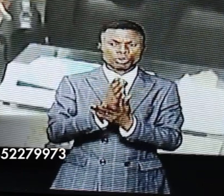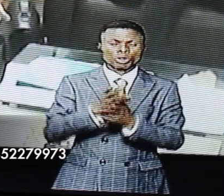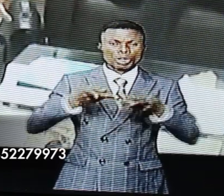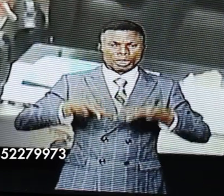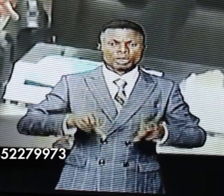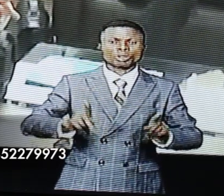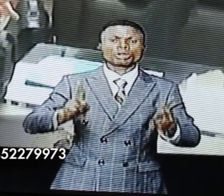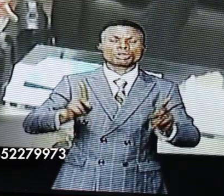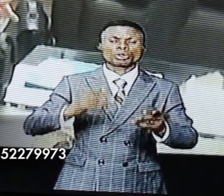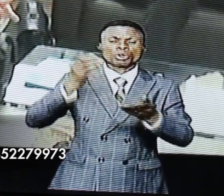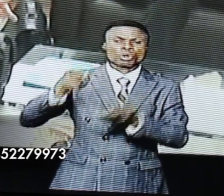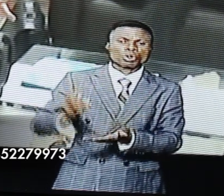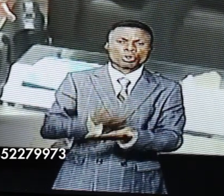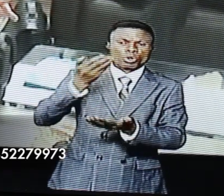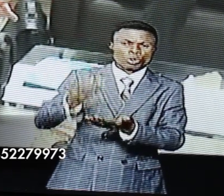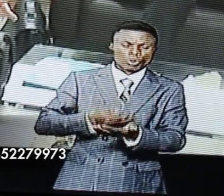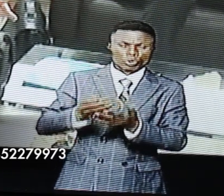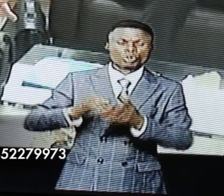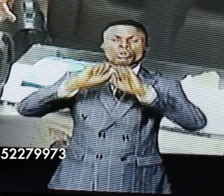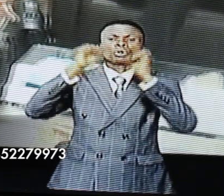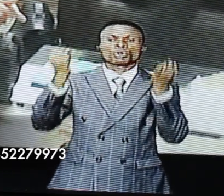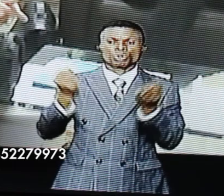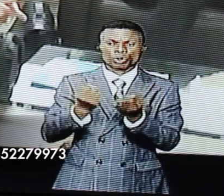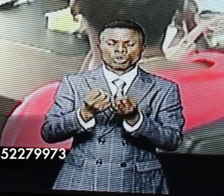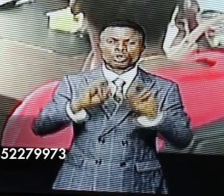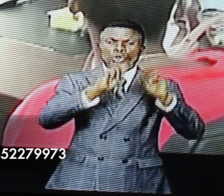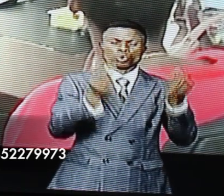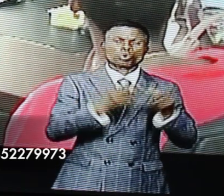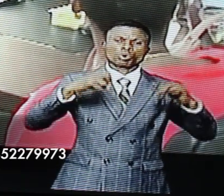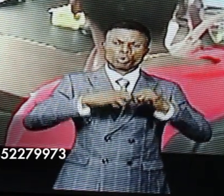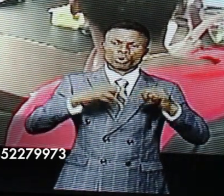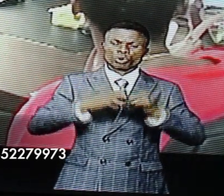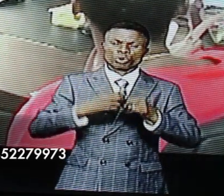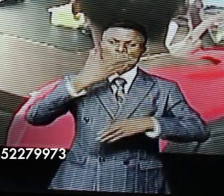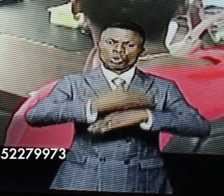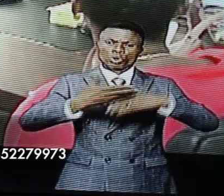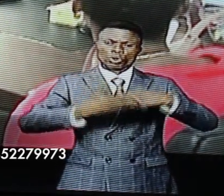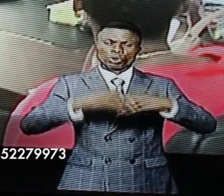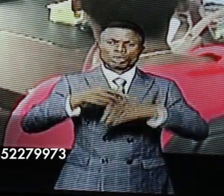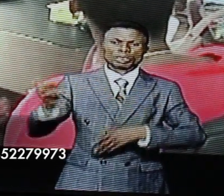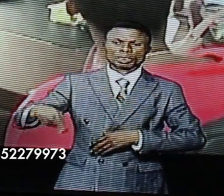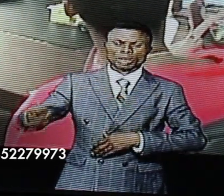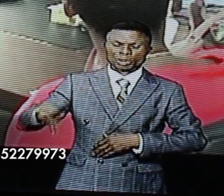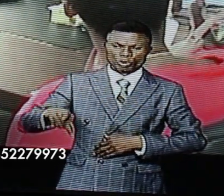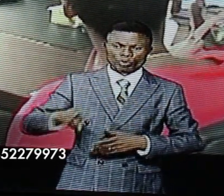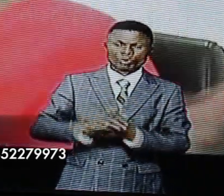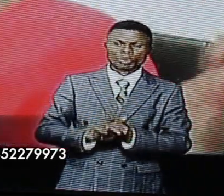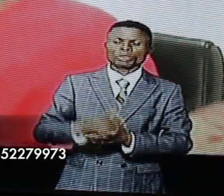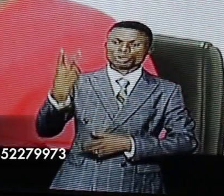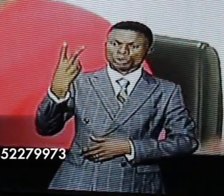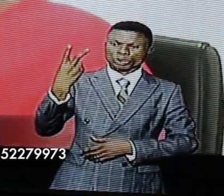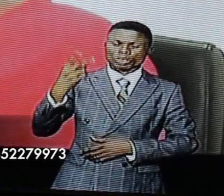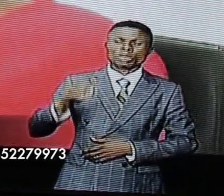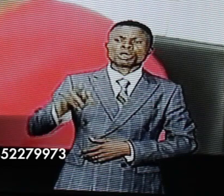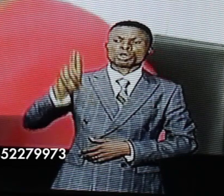autorisations d'exploitation de la Sokimo avec un réseau électrique implanté dans la province de l'Ituri et de l'Otoélé.